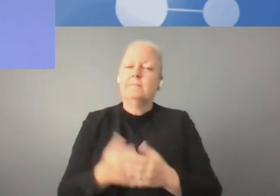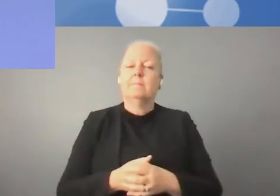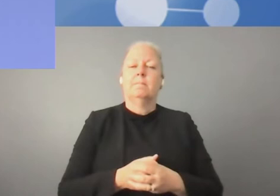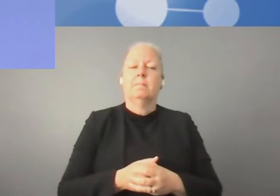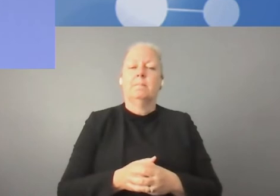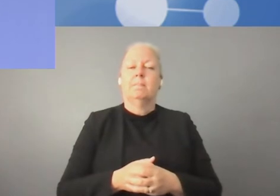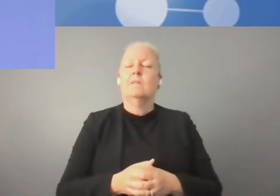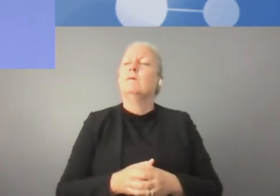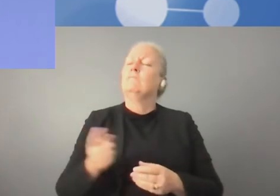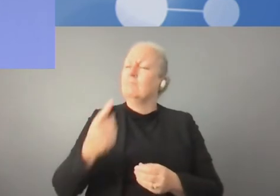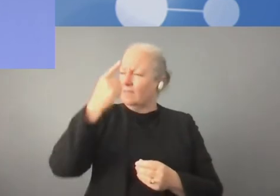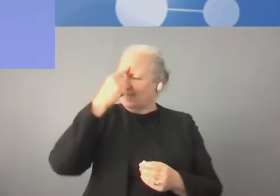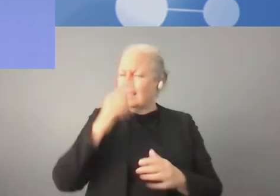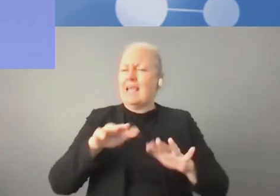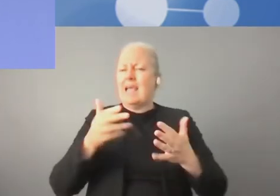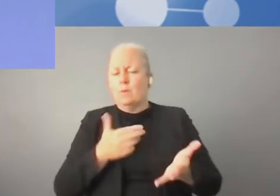Makarov 先生，